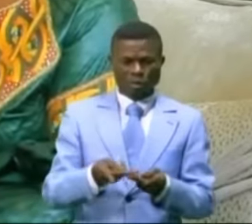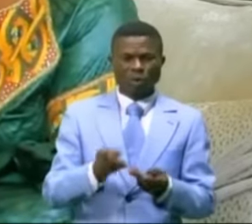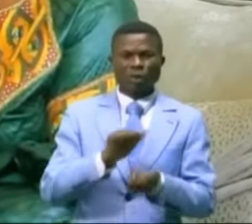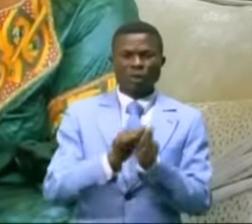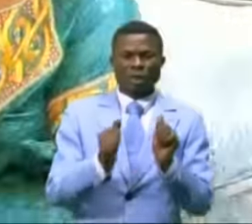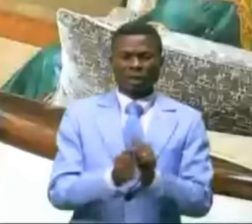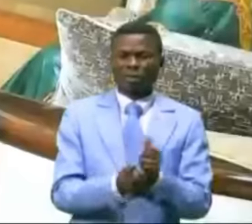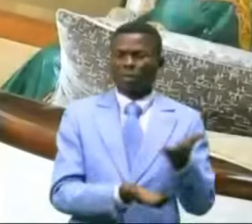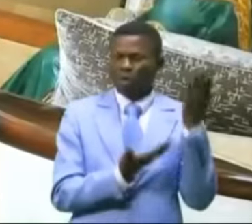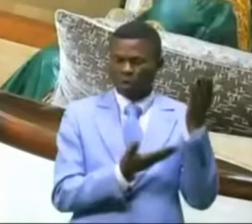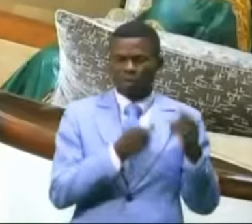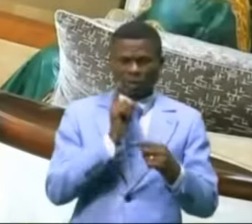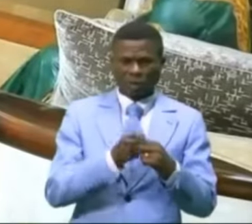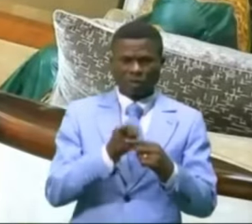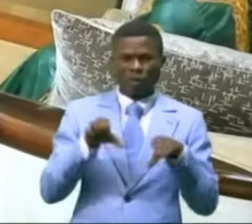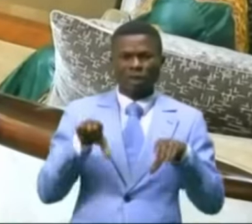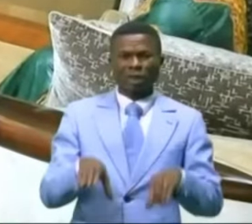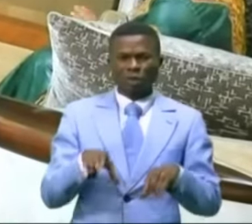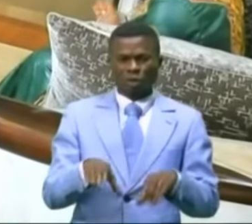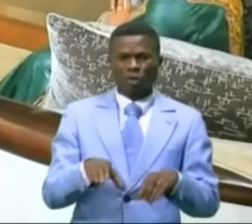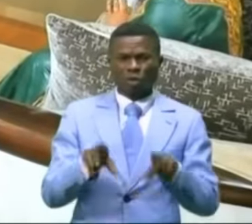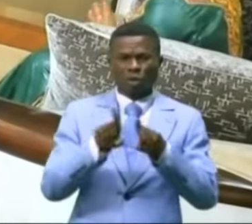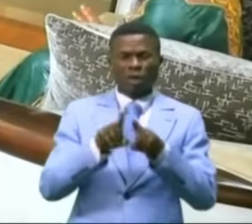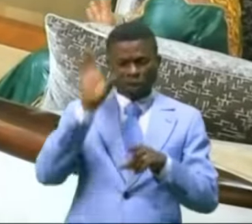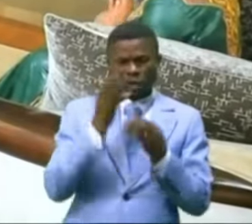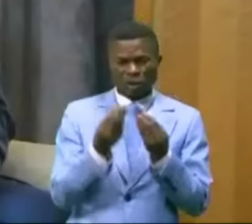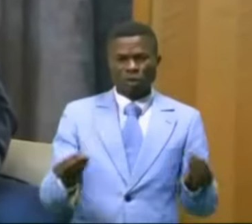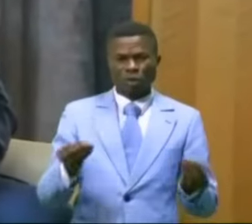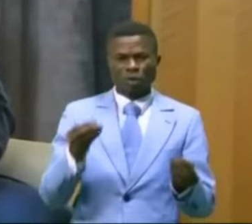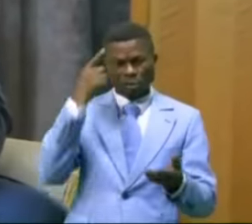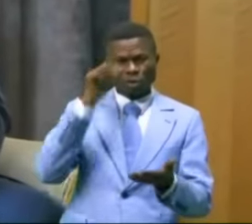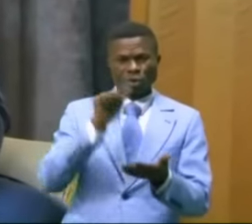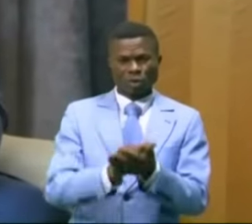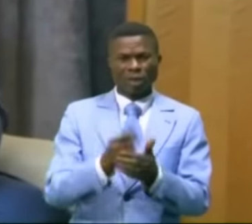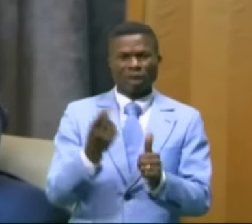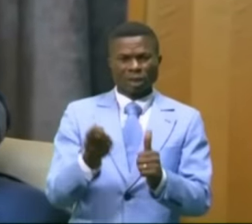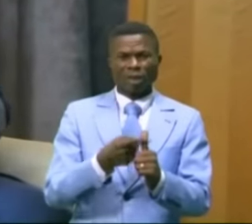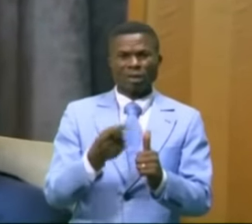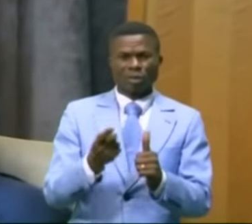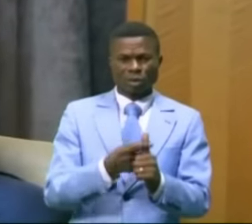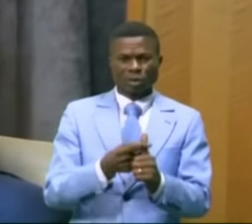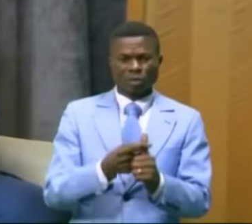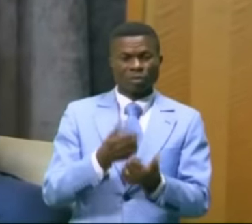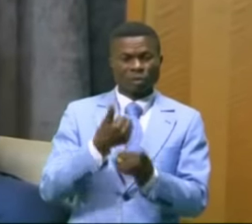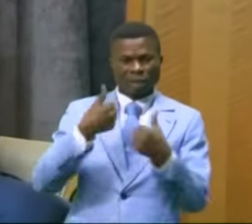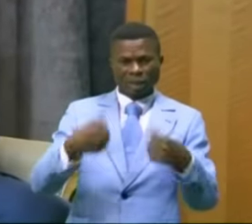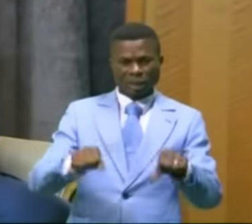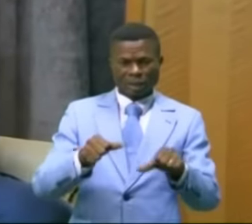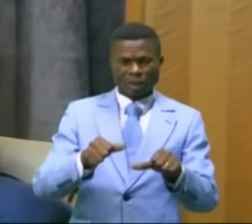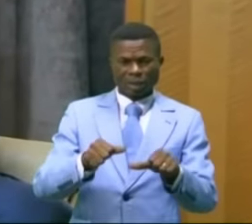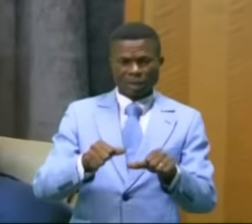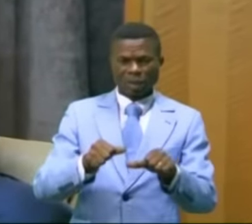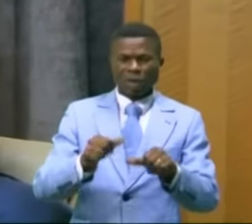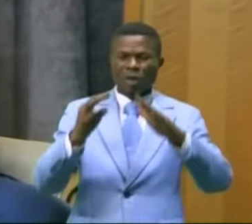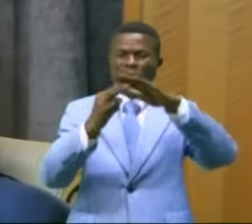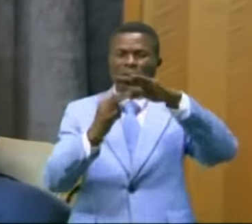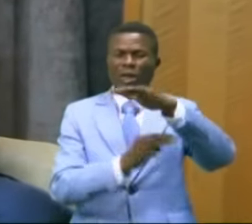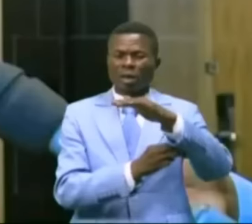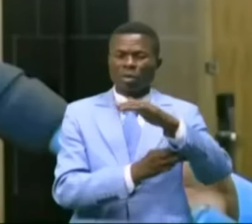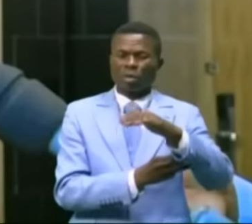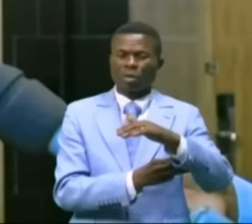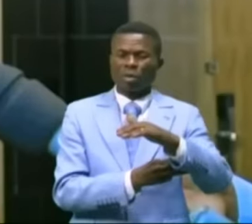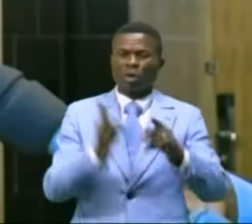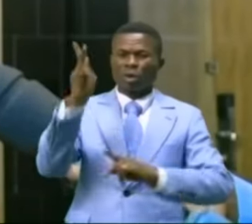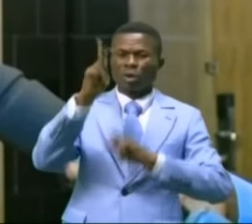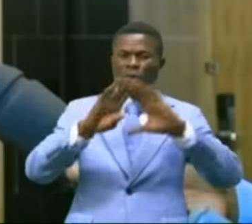sont les difficultés et comment les appréhender, mais surtout de rester aussi un interlocuteur valable pour